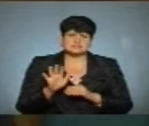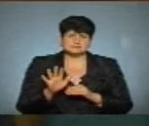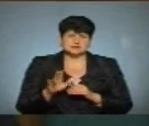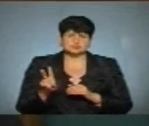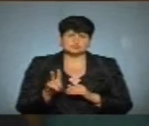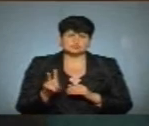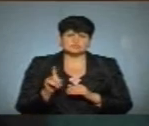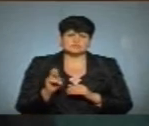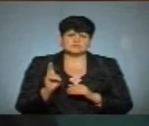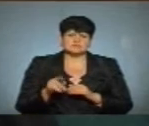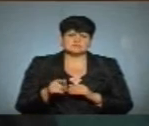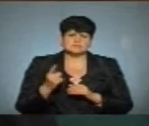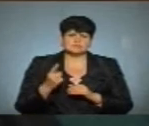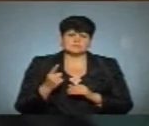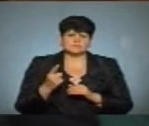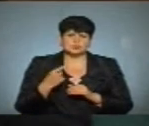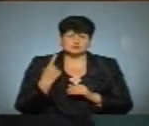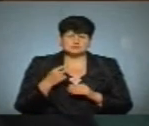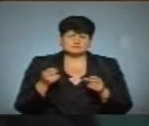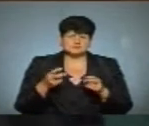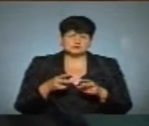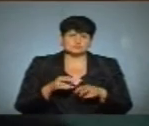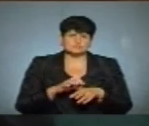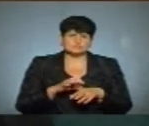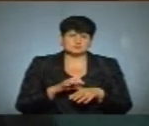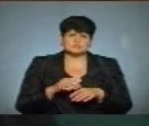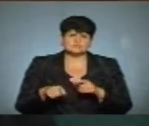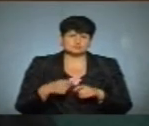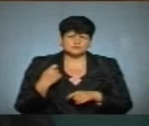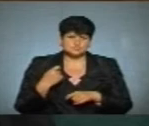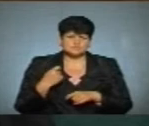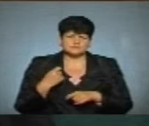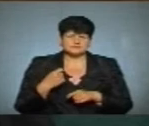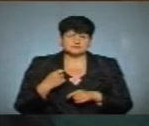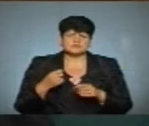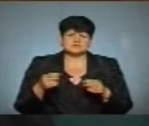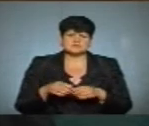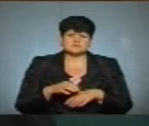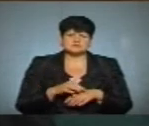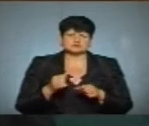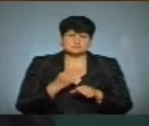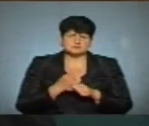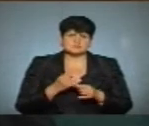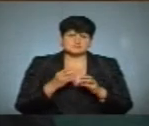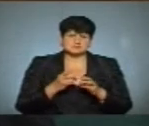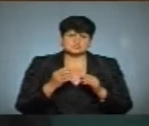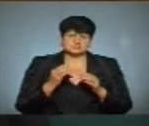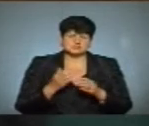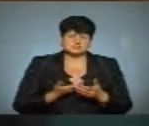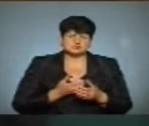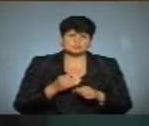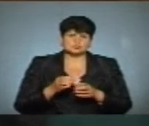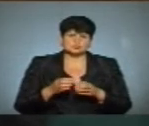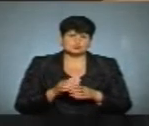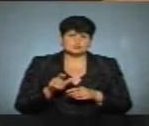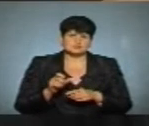статті 121 Кримінального кодексу України по особистому умисному тяжкому тілесному ушкодженні, тобто умисному тілесному ушкодженню небезпечному для життя в момент заподіяння вчинення групи осіб